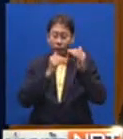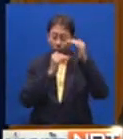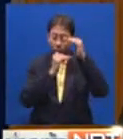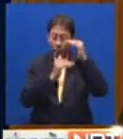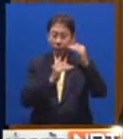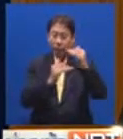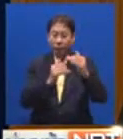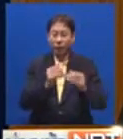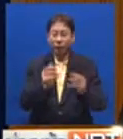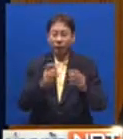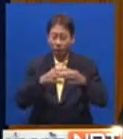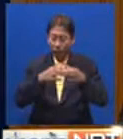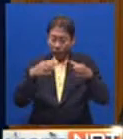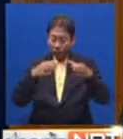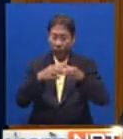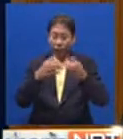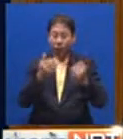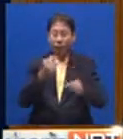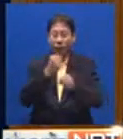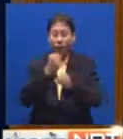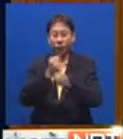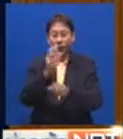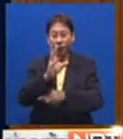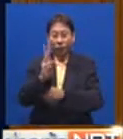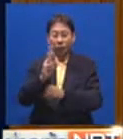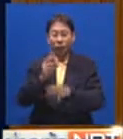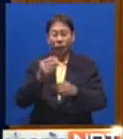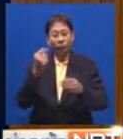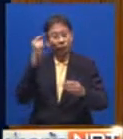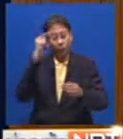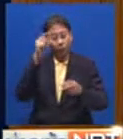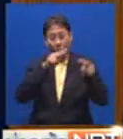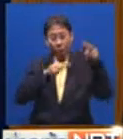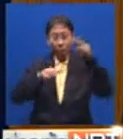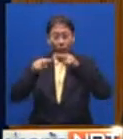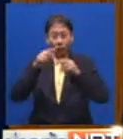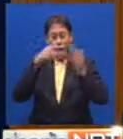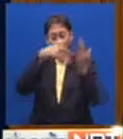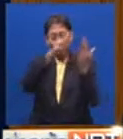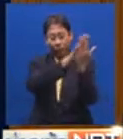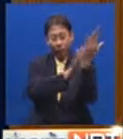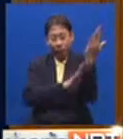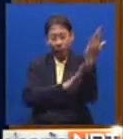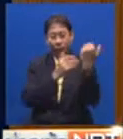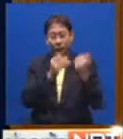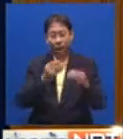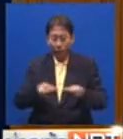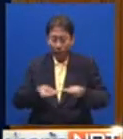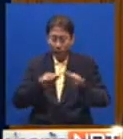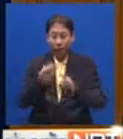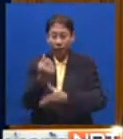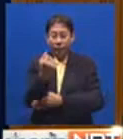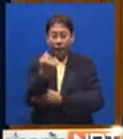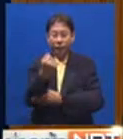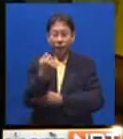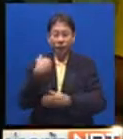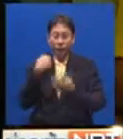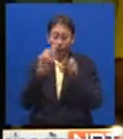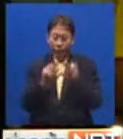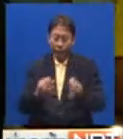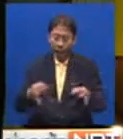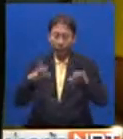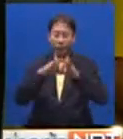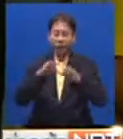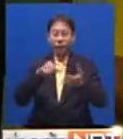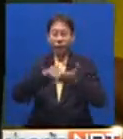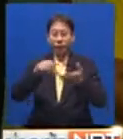คณะที่ 6ในหมวดว่าด้วยการกระจายอำนาจและการปกครองท้องถิ่นที่เห็นว่าการกระจายอำนาจมีความสำคัญต่อการแก้ไขปัญหา